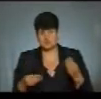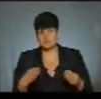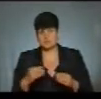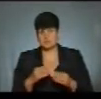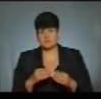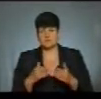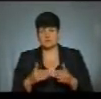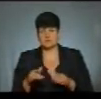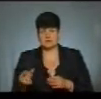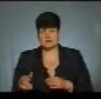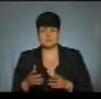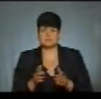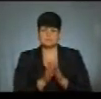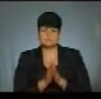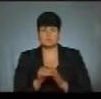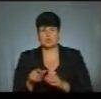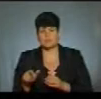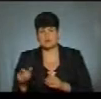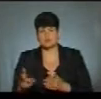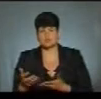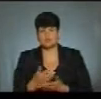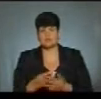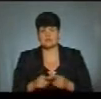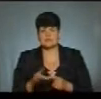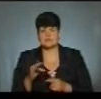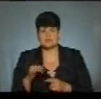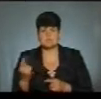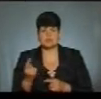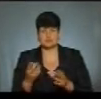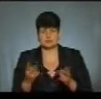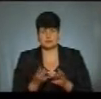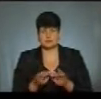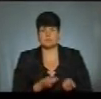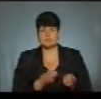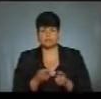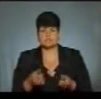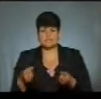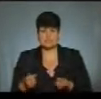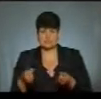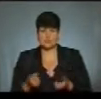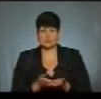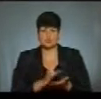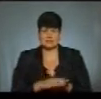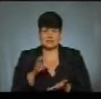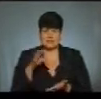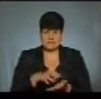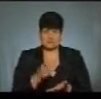громадян Тернополя і Тернопільської області до збору цих речей першої необхідності. Приносити каструля, сковорідка з